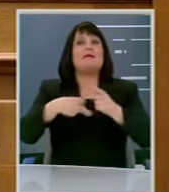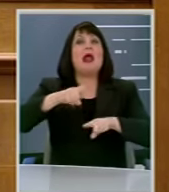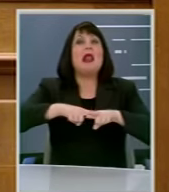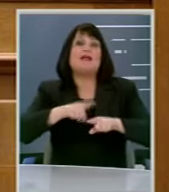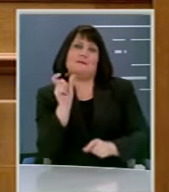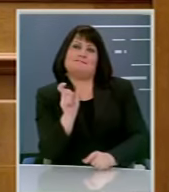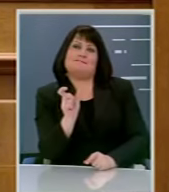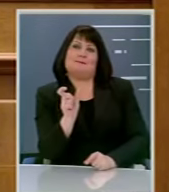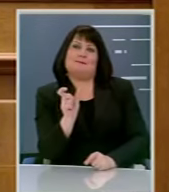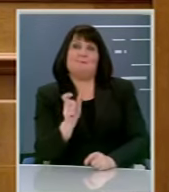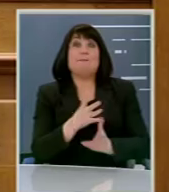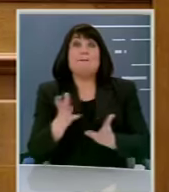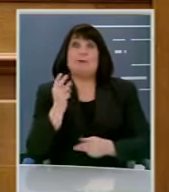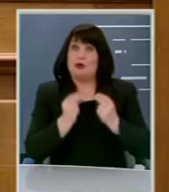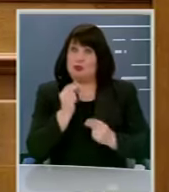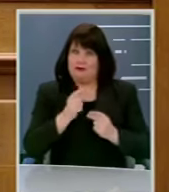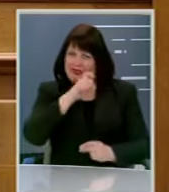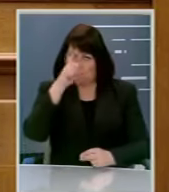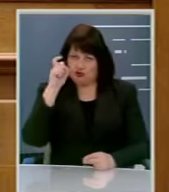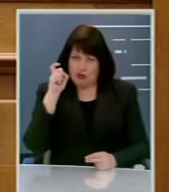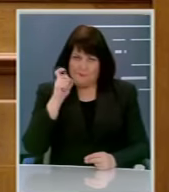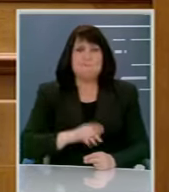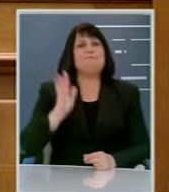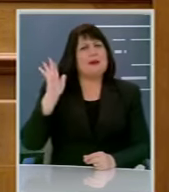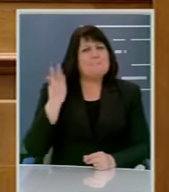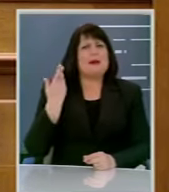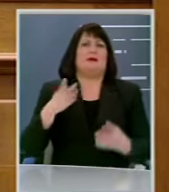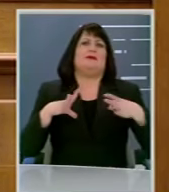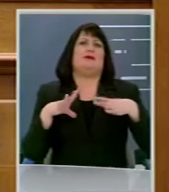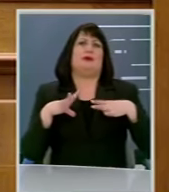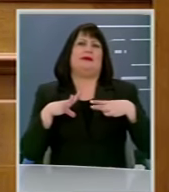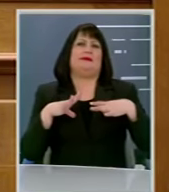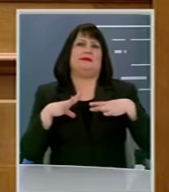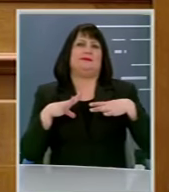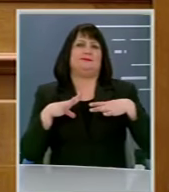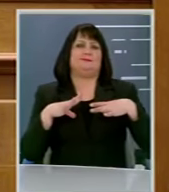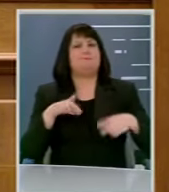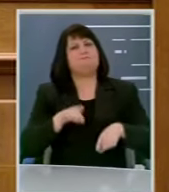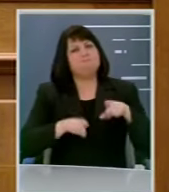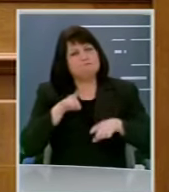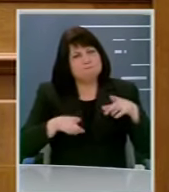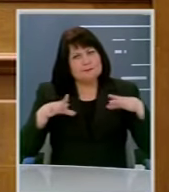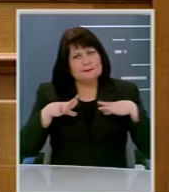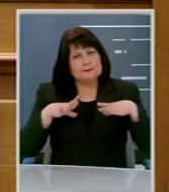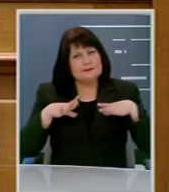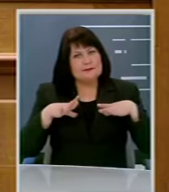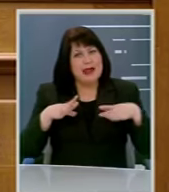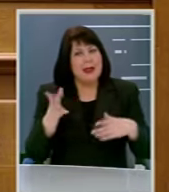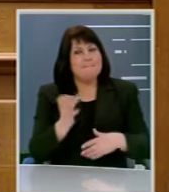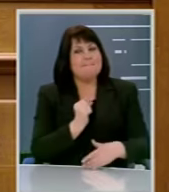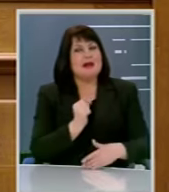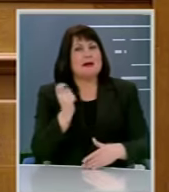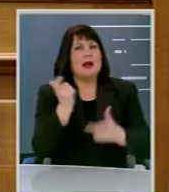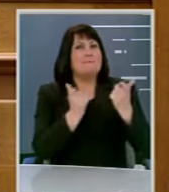πρόβλημα. Ένα πρόβλημα το οποίο κάποτε βόλευε και κάποιους επιδοτησάκηδες, όπως τους